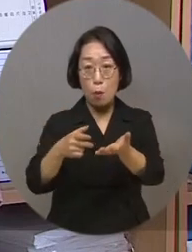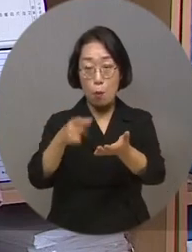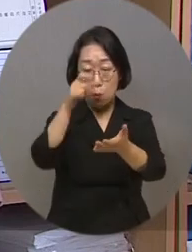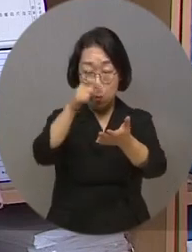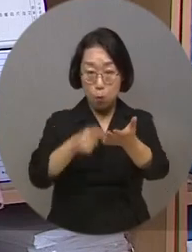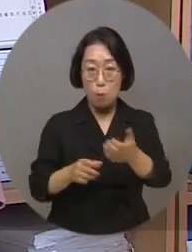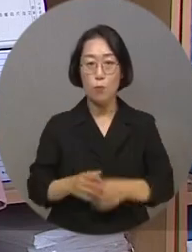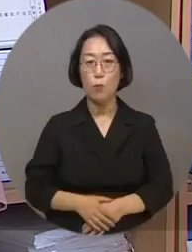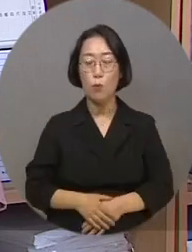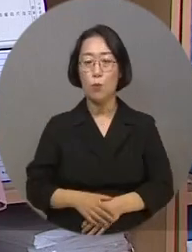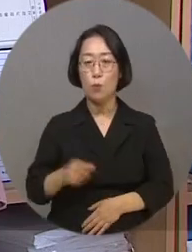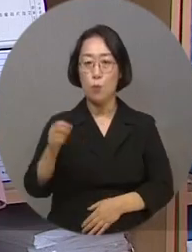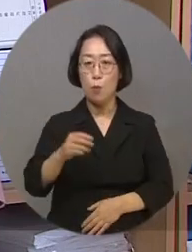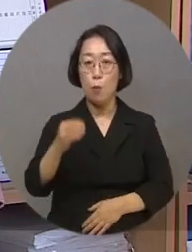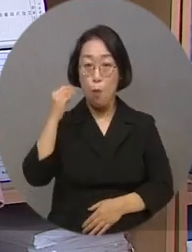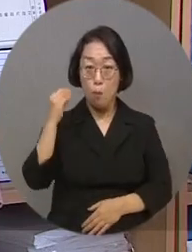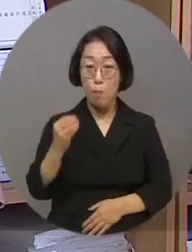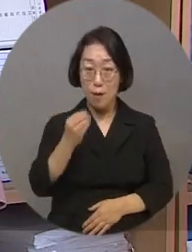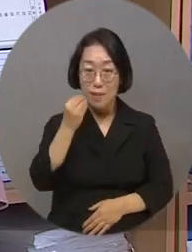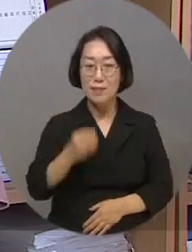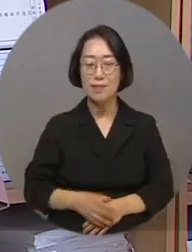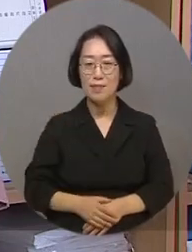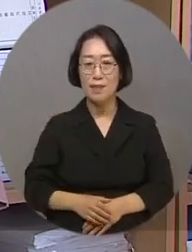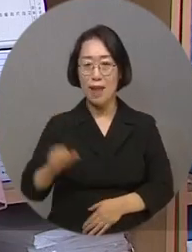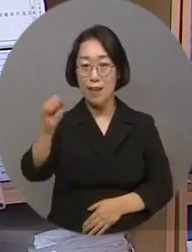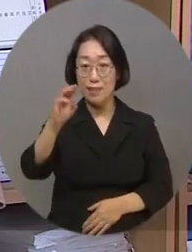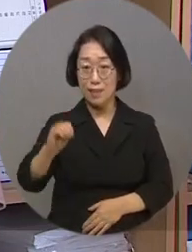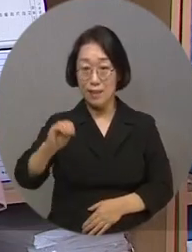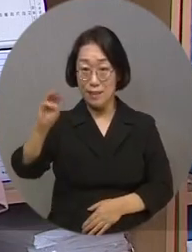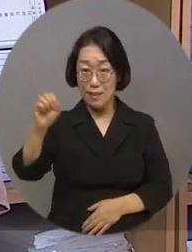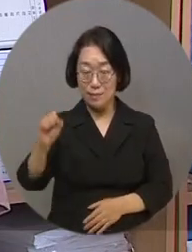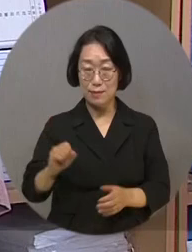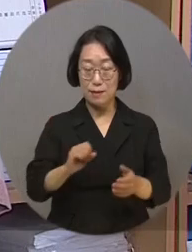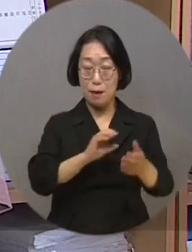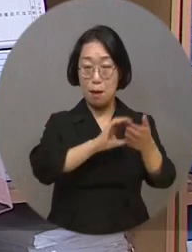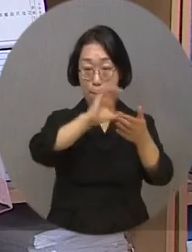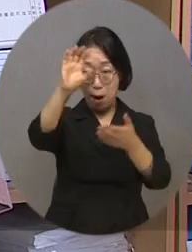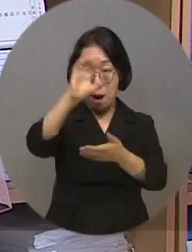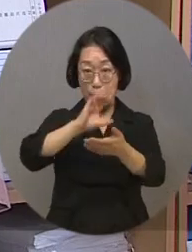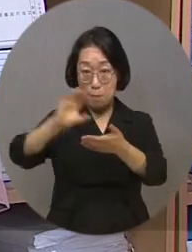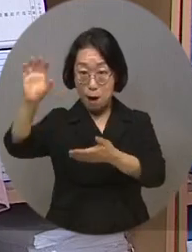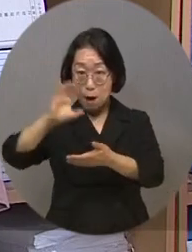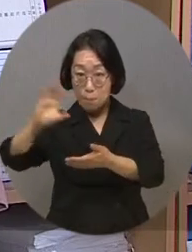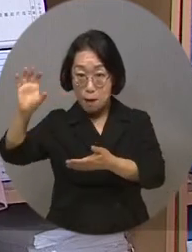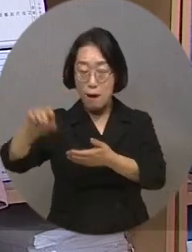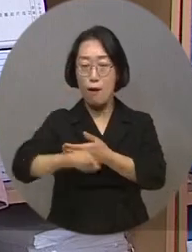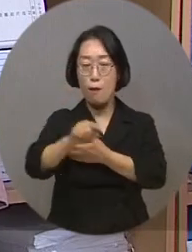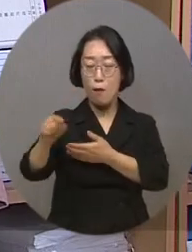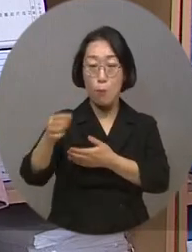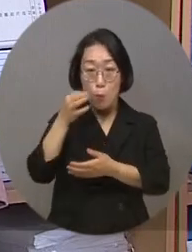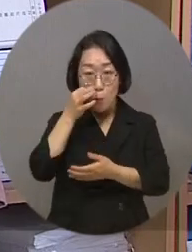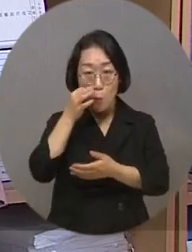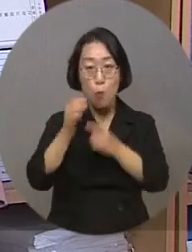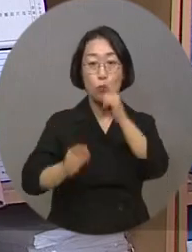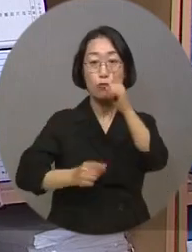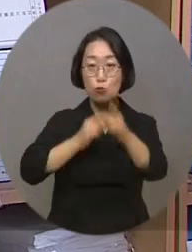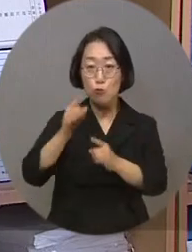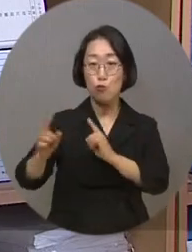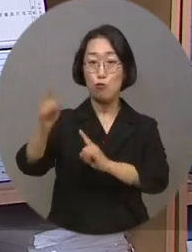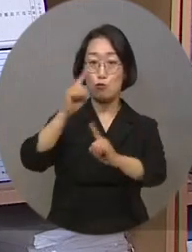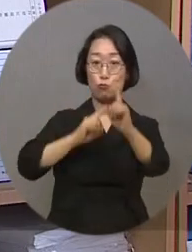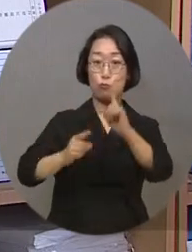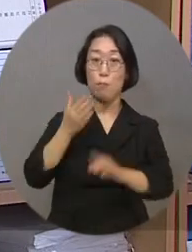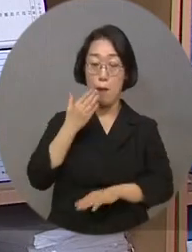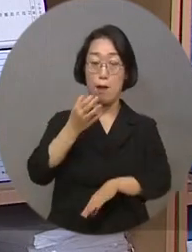개인 홈페이지 뭐 이런 다양한 SNS를 통해서 일반 구매자들이 많이 구매를 하고 계시는데 그 구매자분들은 아